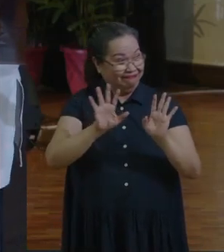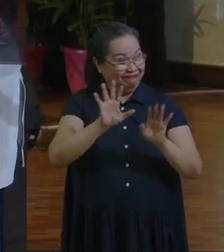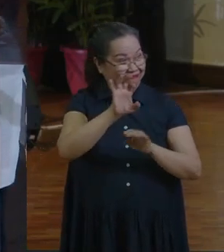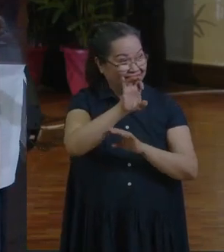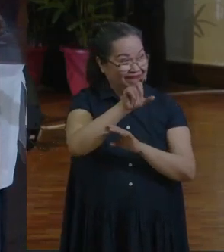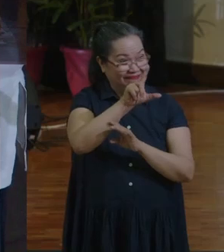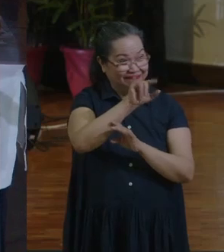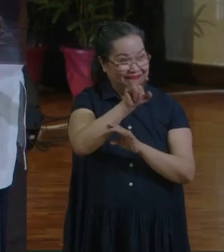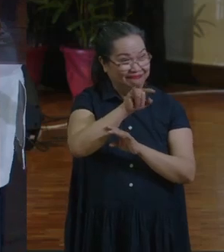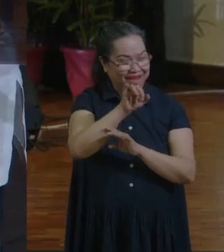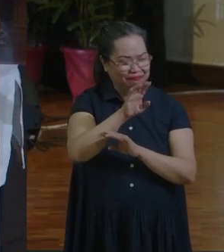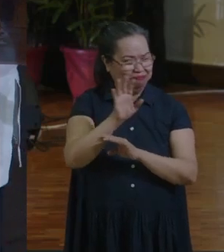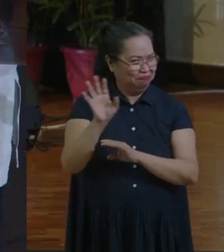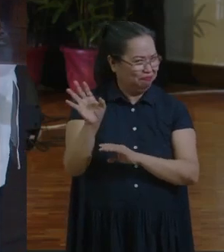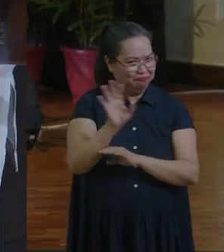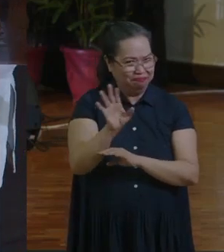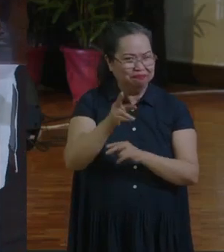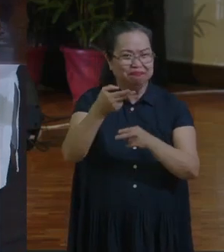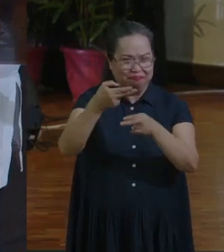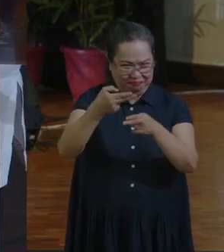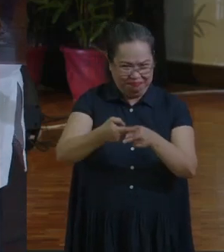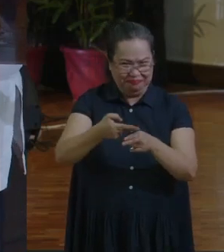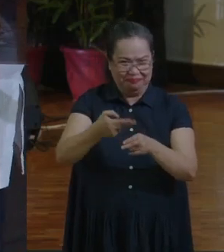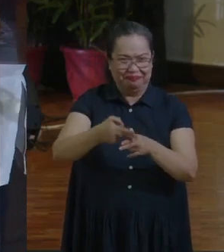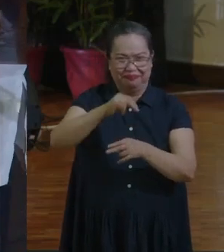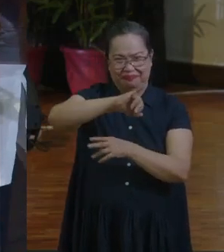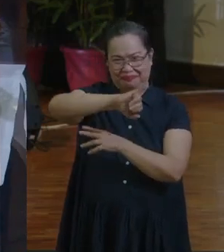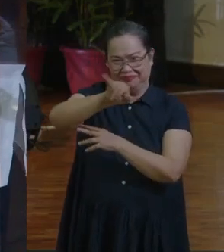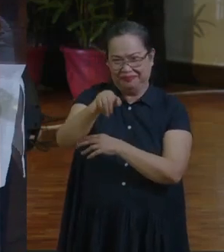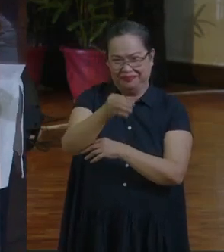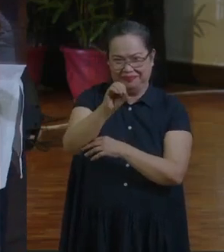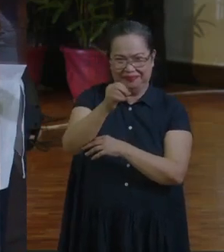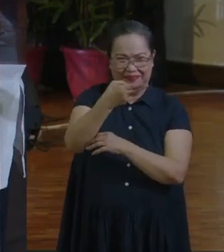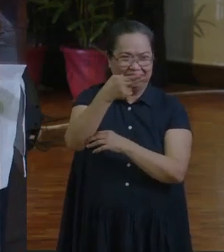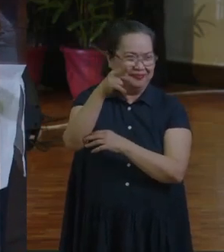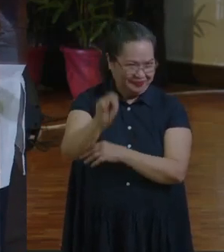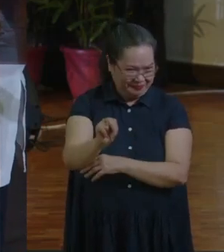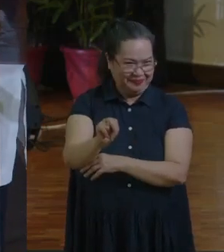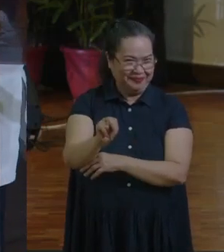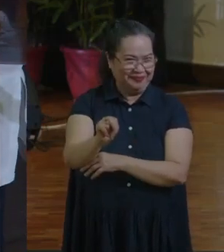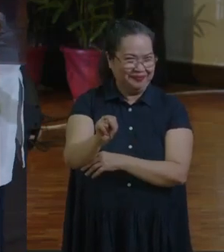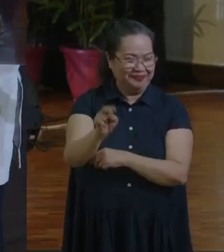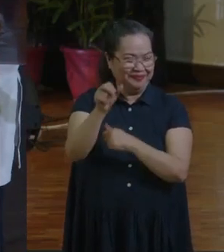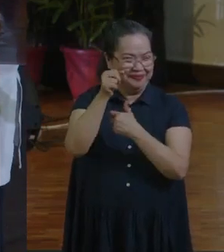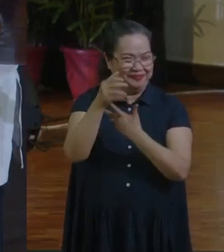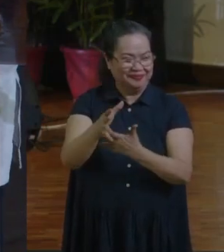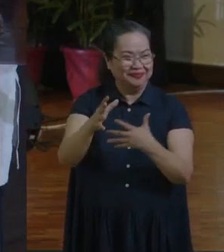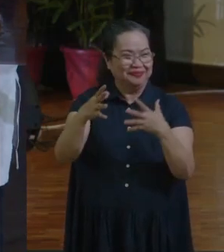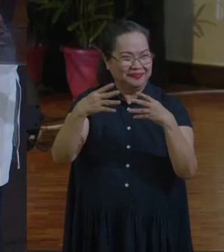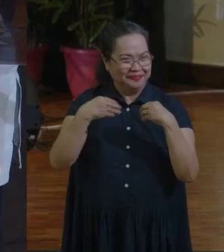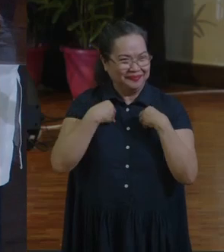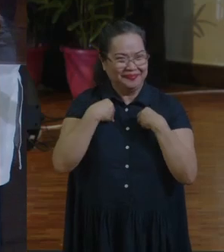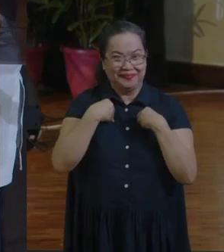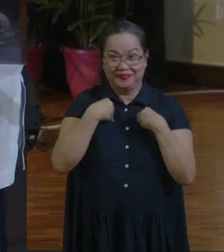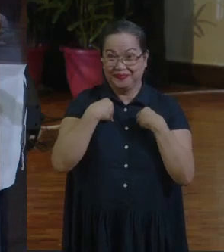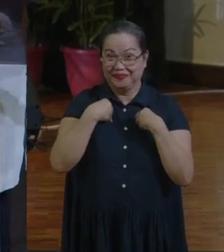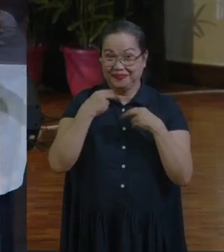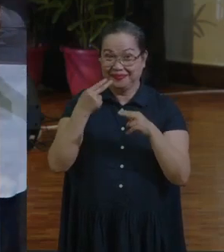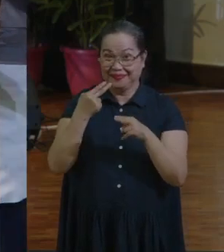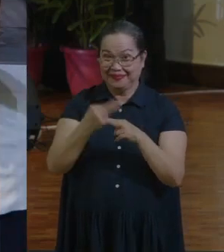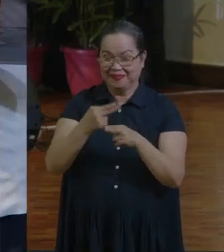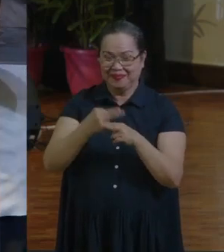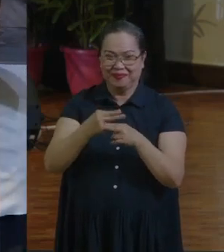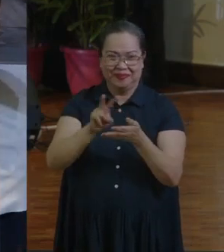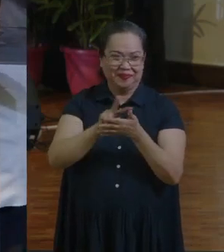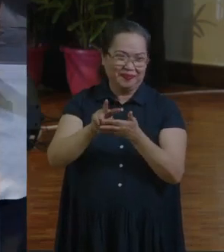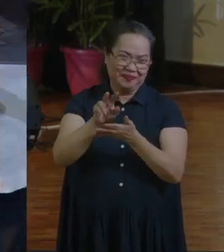answered, 'No, he shall be called John.'" At doon niya tinanggap ang kanyang pangalan. At sabi sa verse